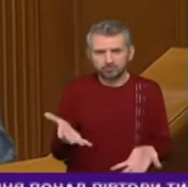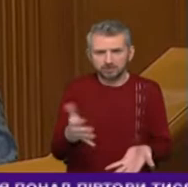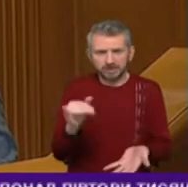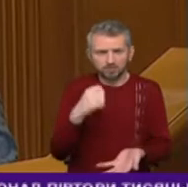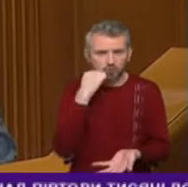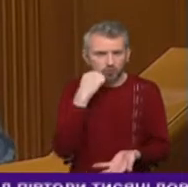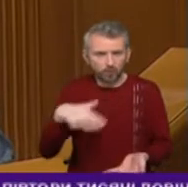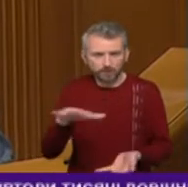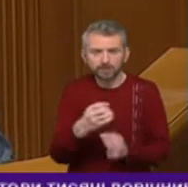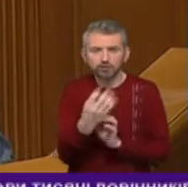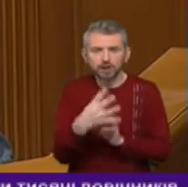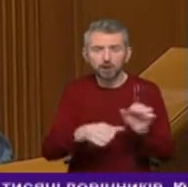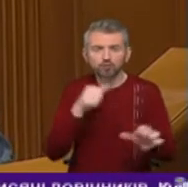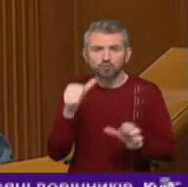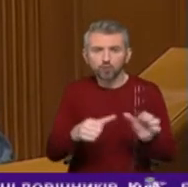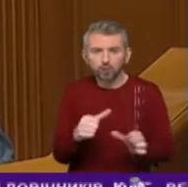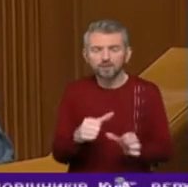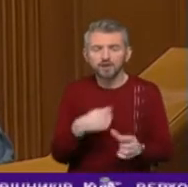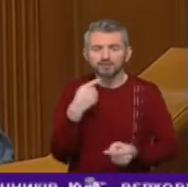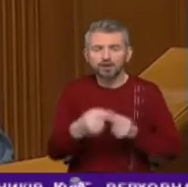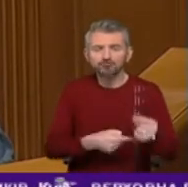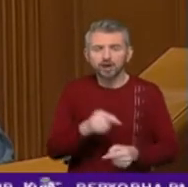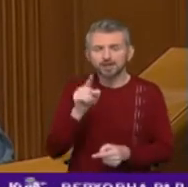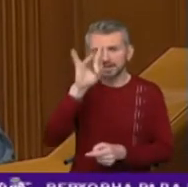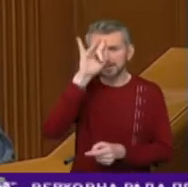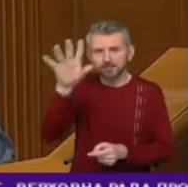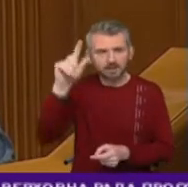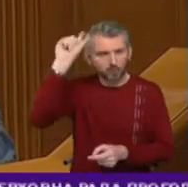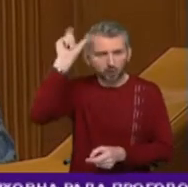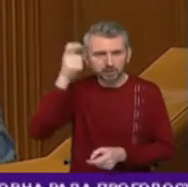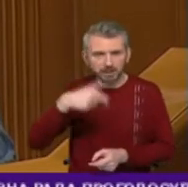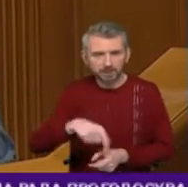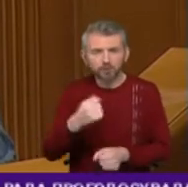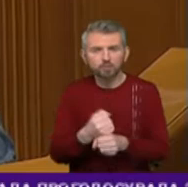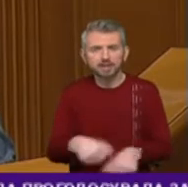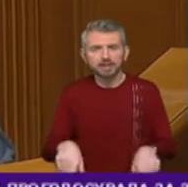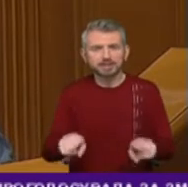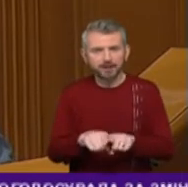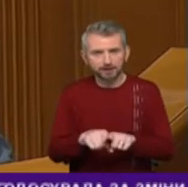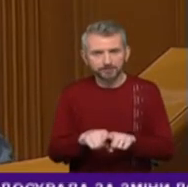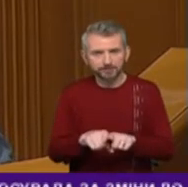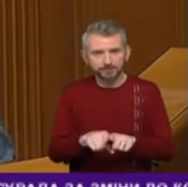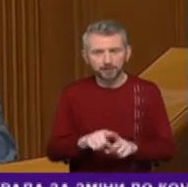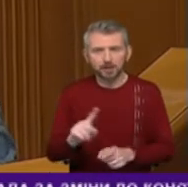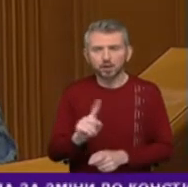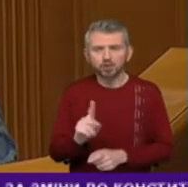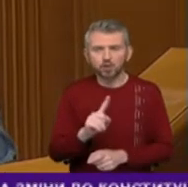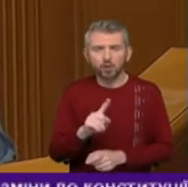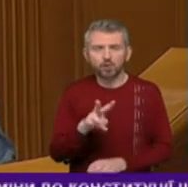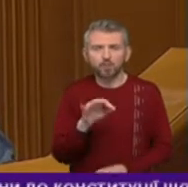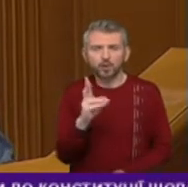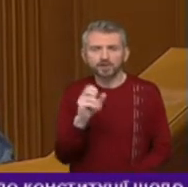В 14-му році нащадки тих славетних козаків зробили так, що